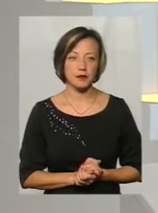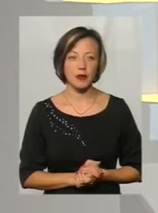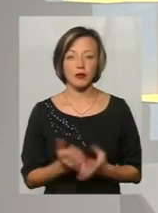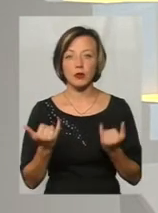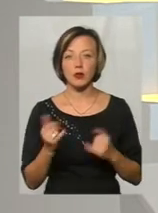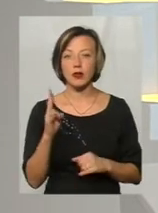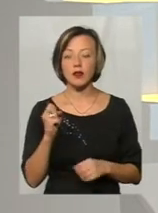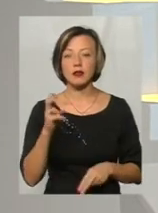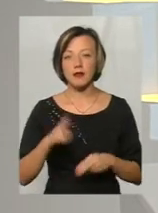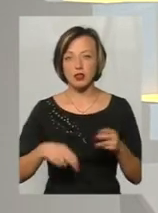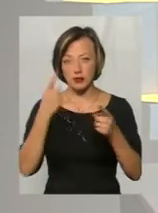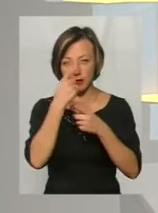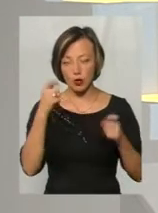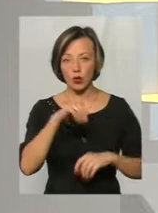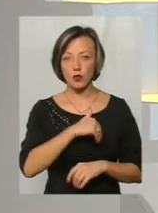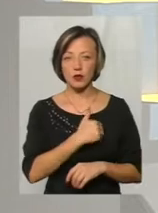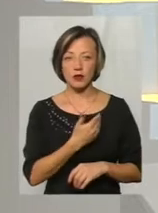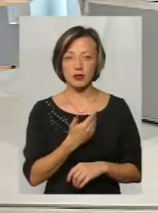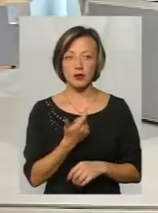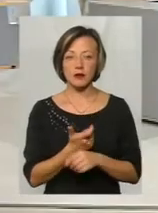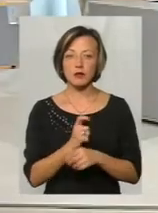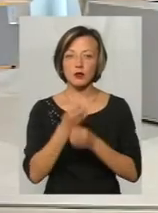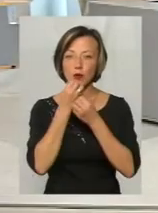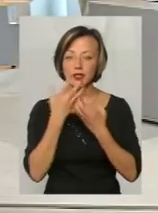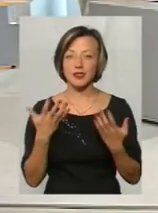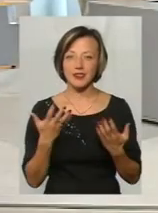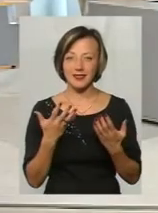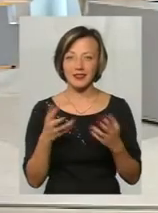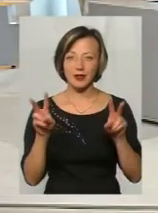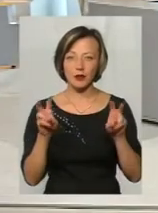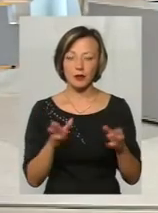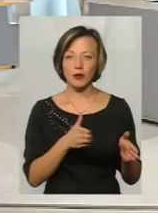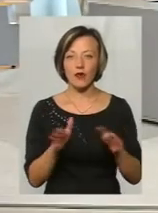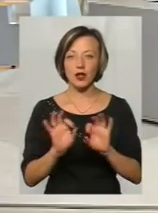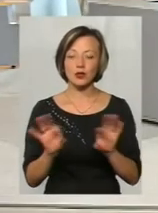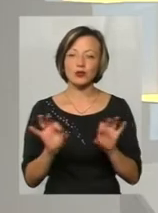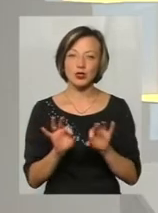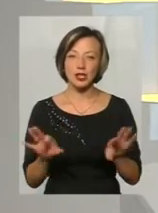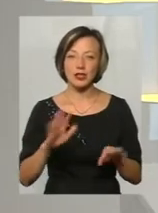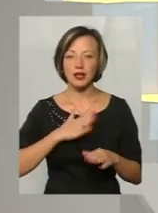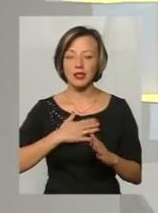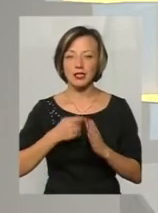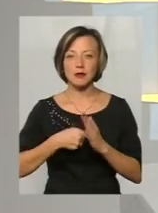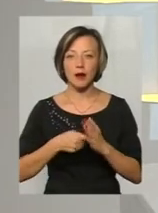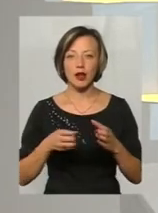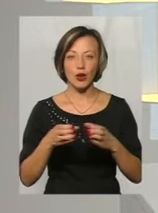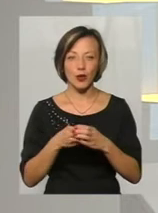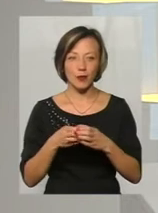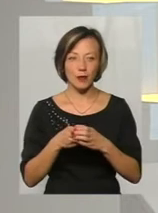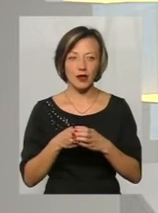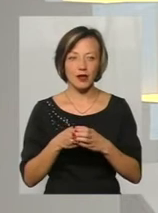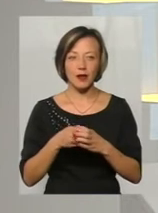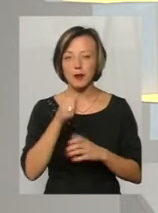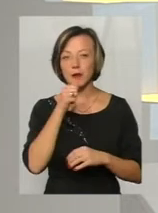завершення нашого ефіру, хотілося б так на більш позитивній ноті, і ми підготували сюжет, який наша знімальна група